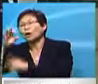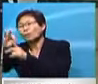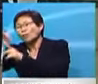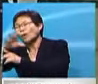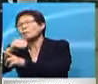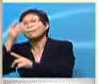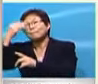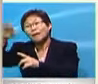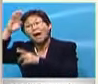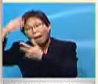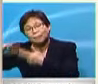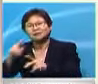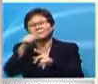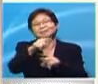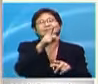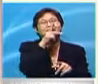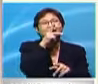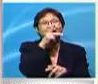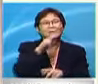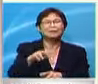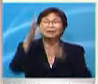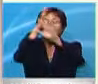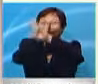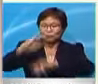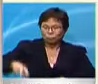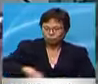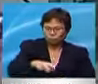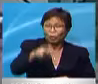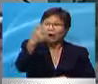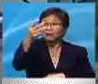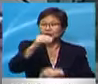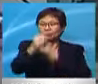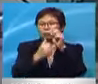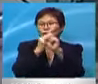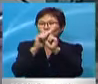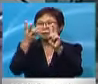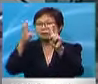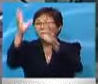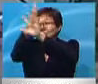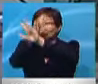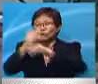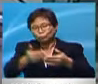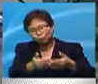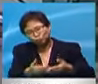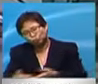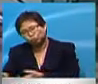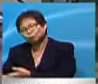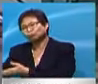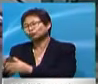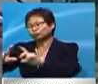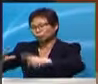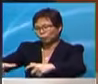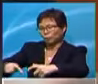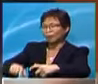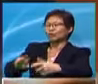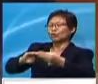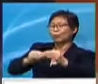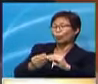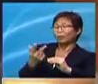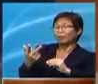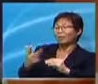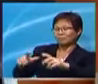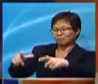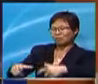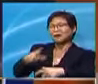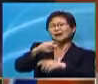Perlis di Sarawak Siri jelajah Ramadan RTM 2016 diteruskan ke lokasi ketiga selepas